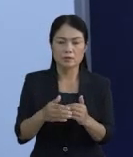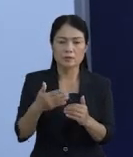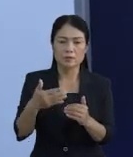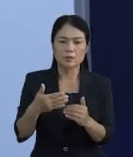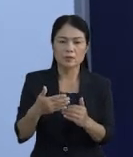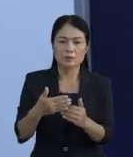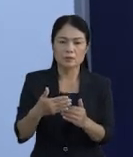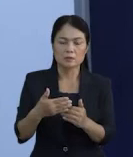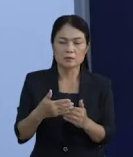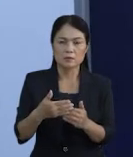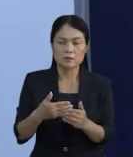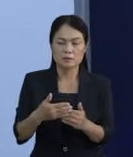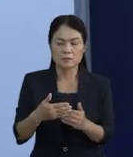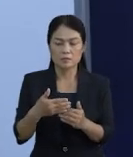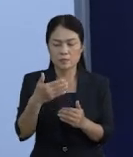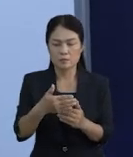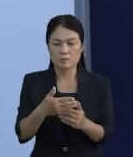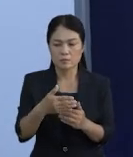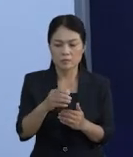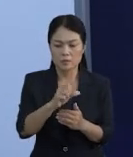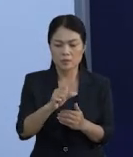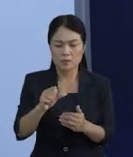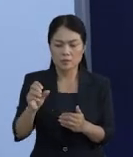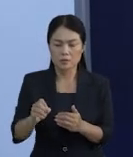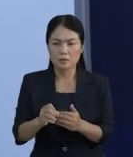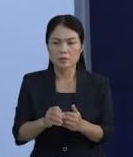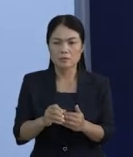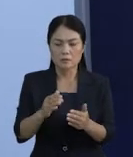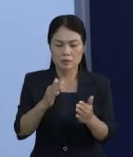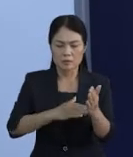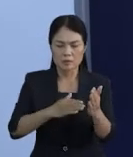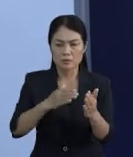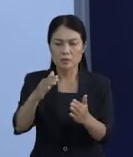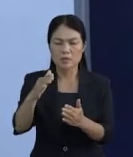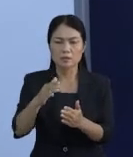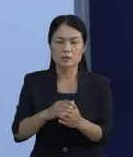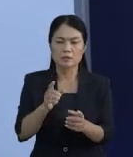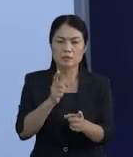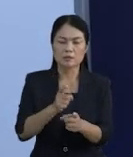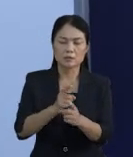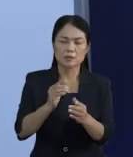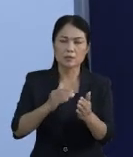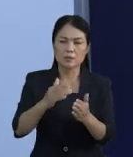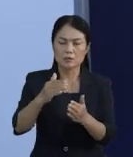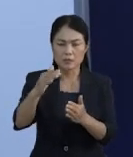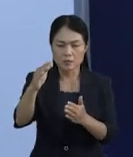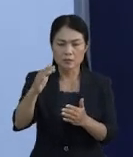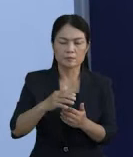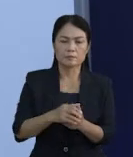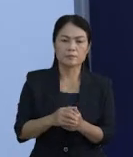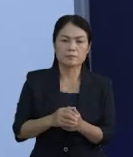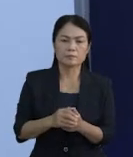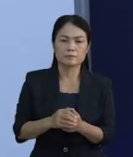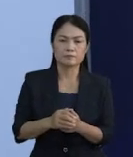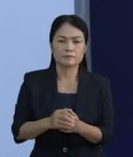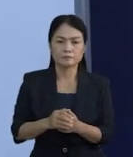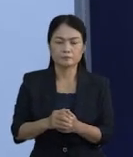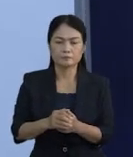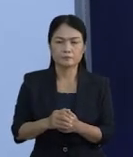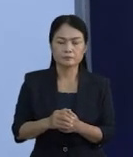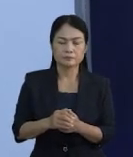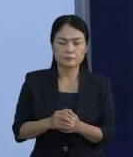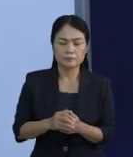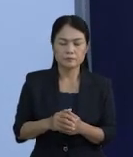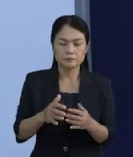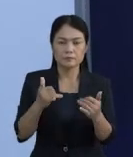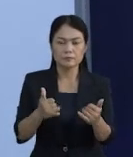ấy cứ phạm buồn sàn chấn trâu bằng cốt cho hiệu cốt láng cốt và trâu bằng cốt láng chấn bằng cốt láng